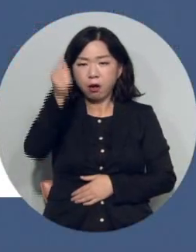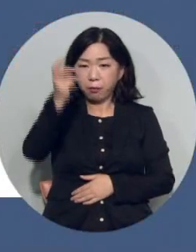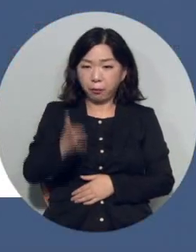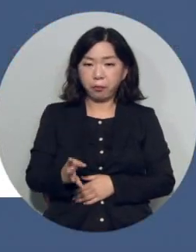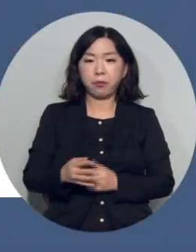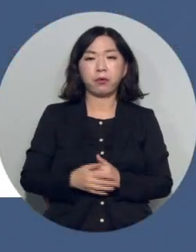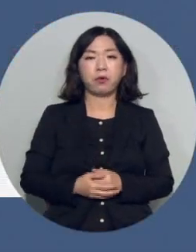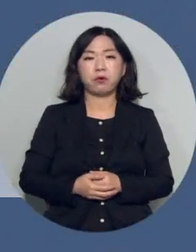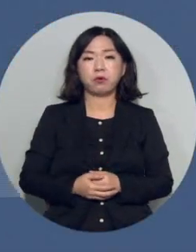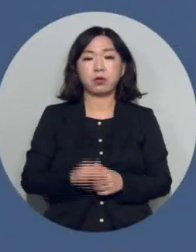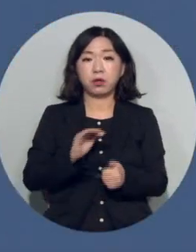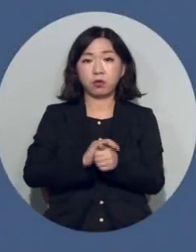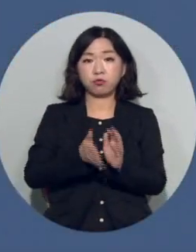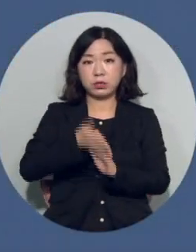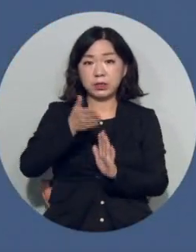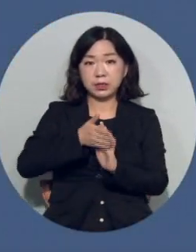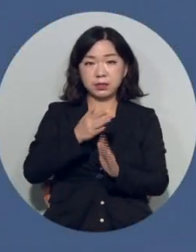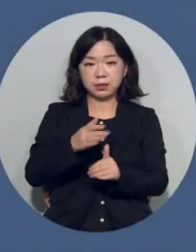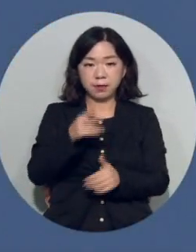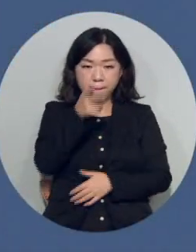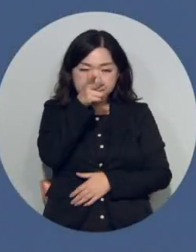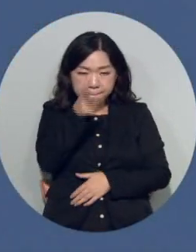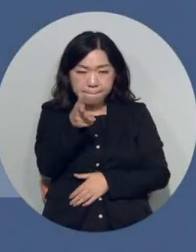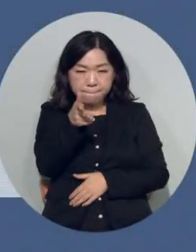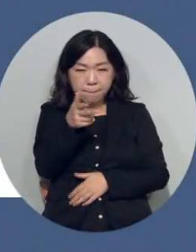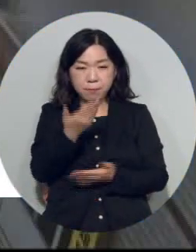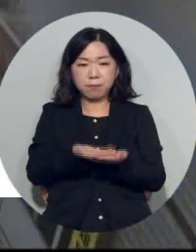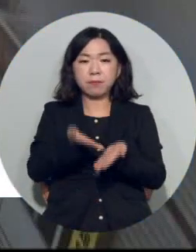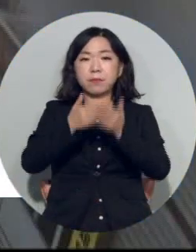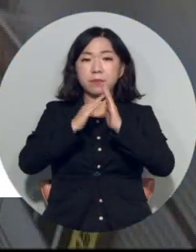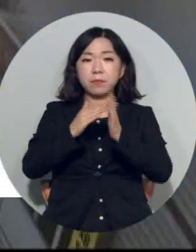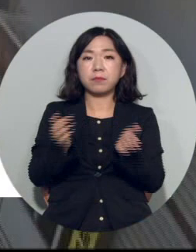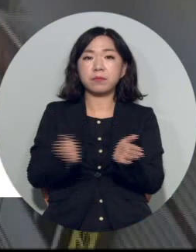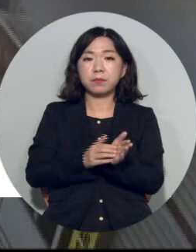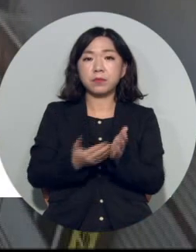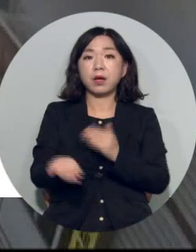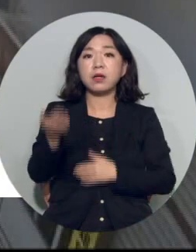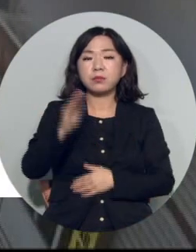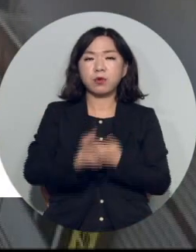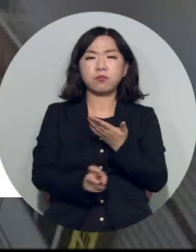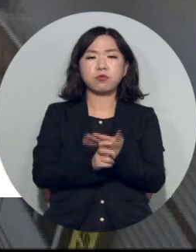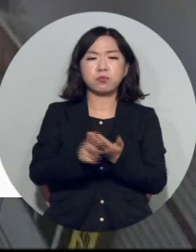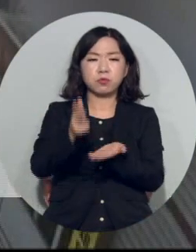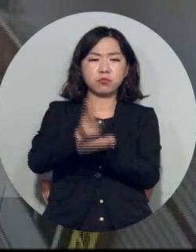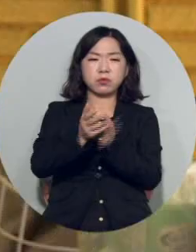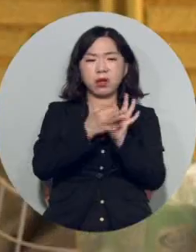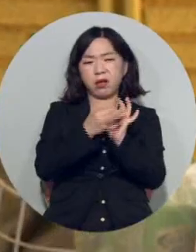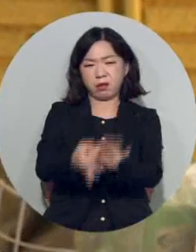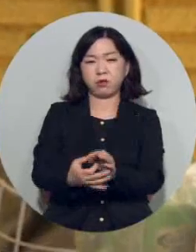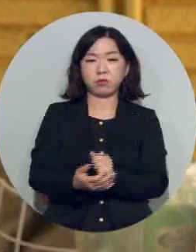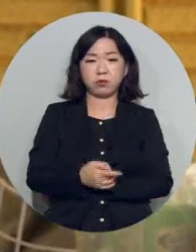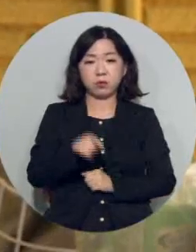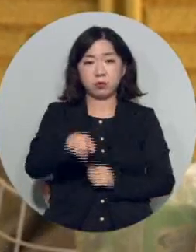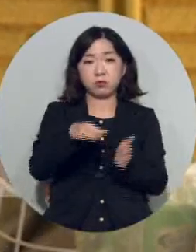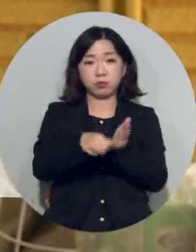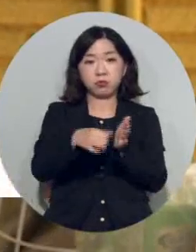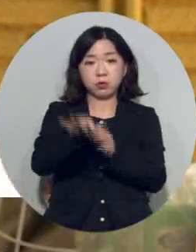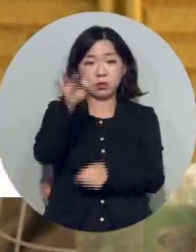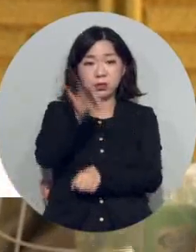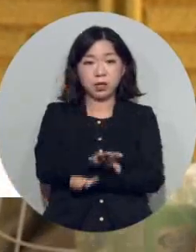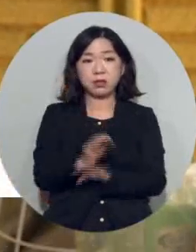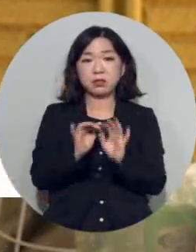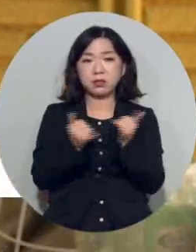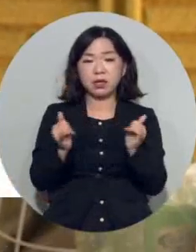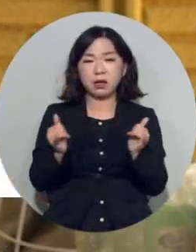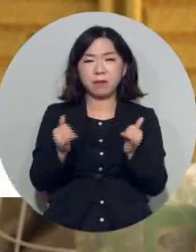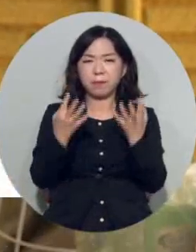번입니다. 경주시에서 단속 CCTV까지 설치했지만 불법 주차는 여전합니다. 여기 물건 사러 오는 분들이